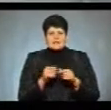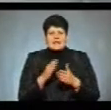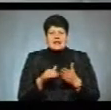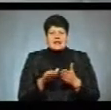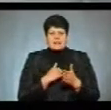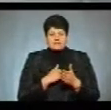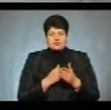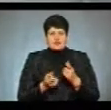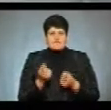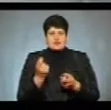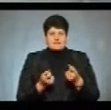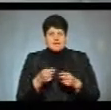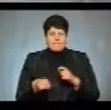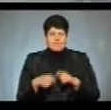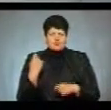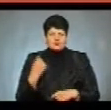ліквідує виявлені порушення.